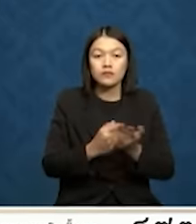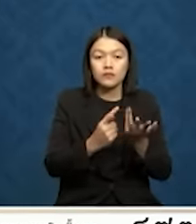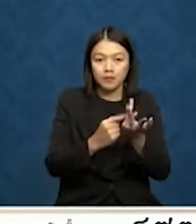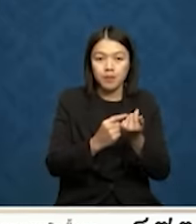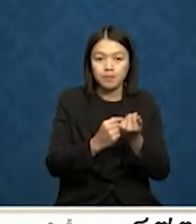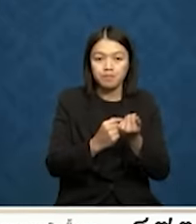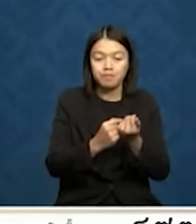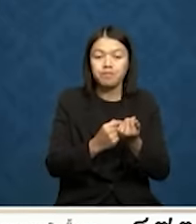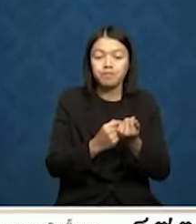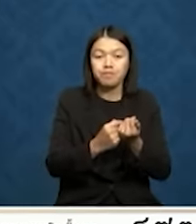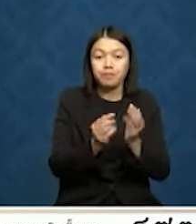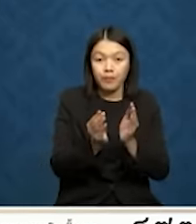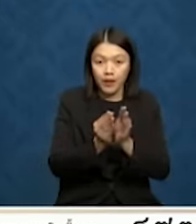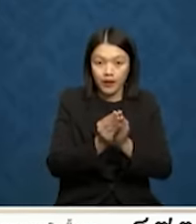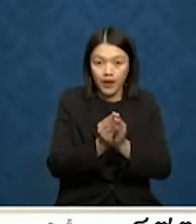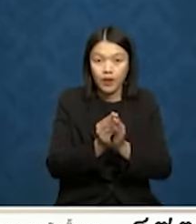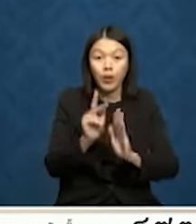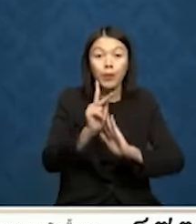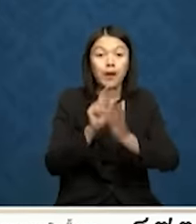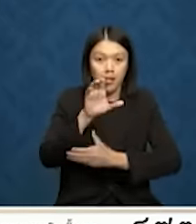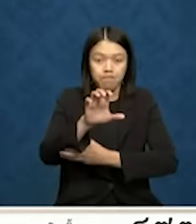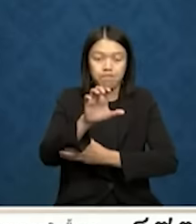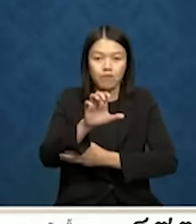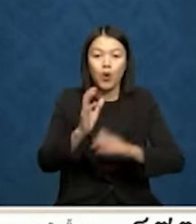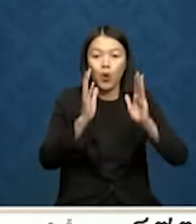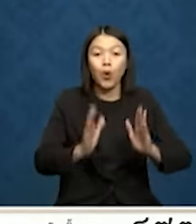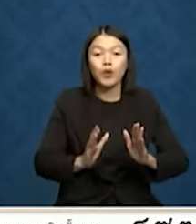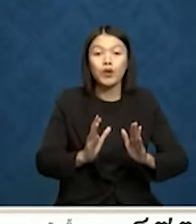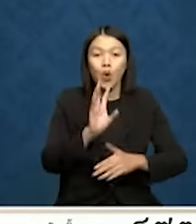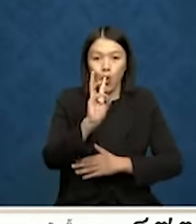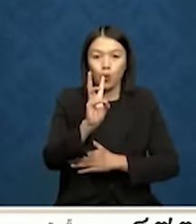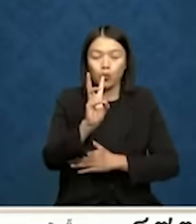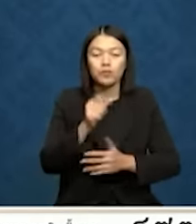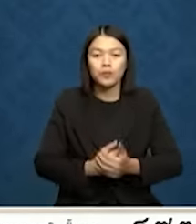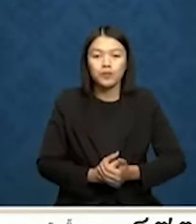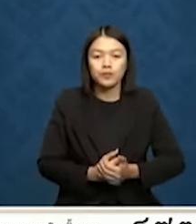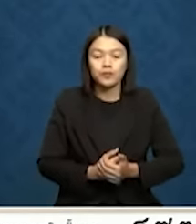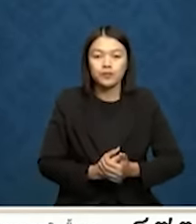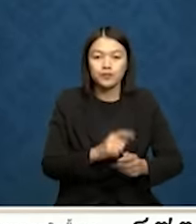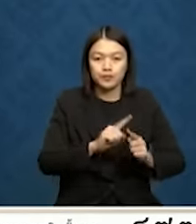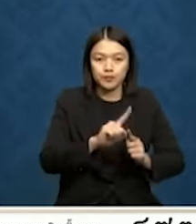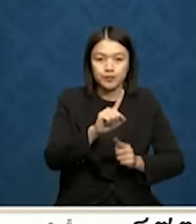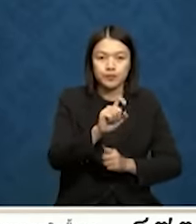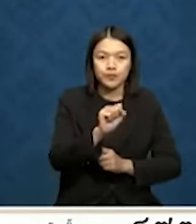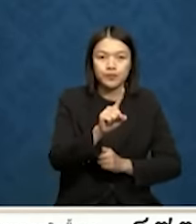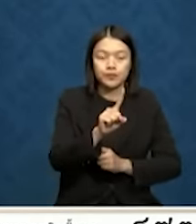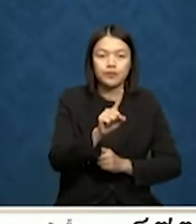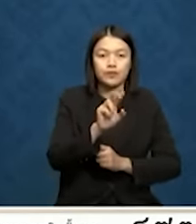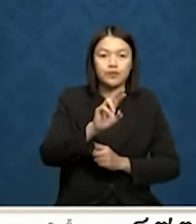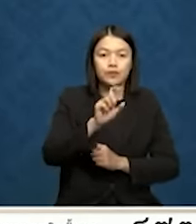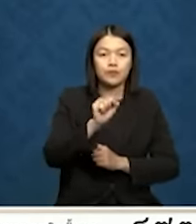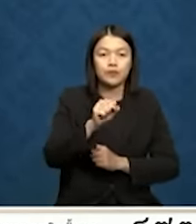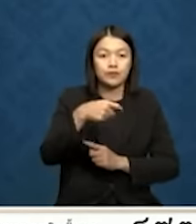ครับตามข้อบังคับนะครับจำนวน6ท่านนะครับ1คุณศรีโสภาโคตรคำ